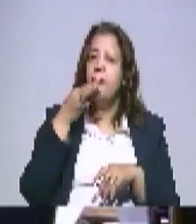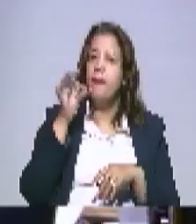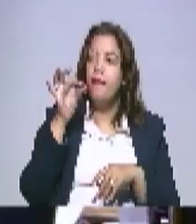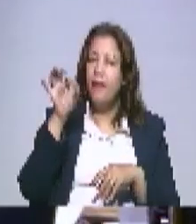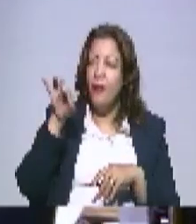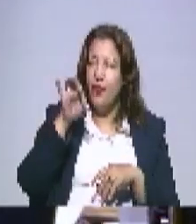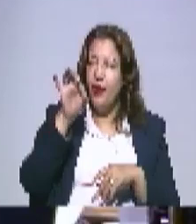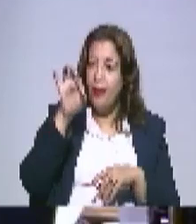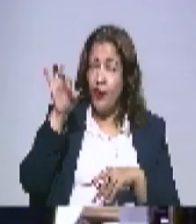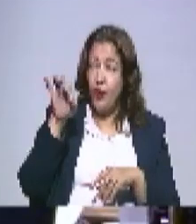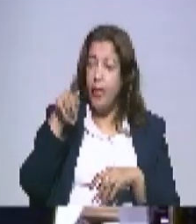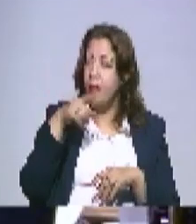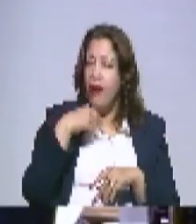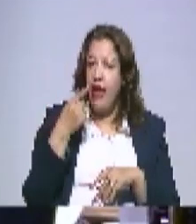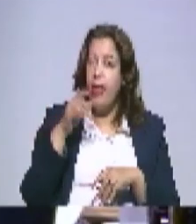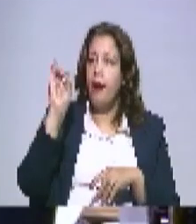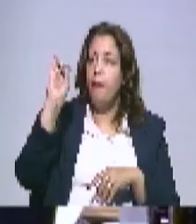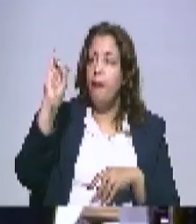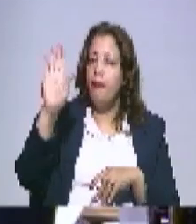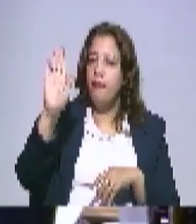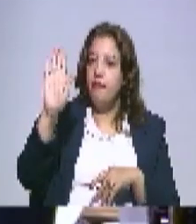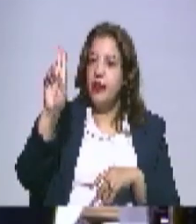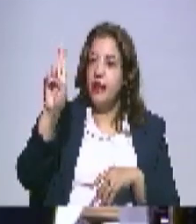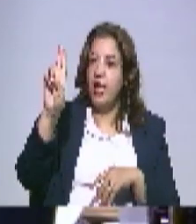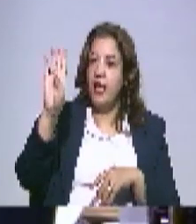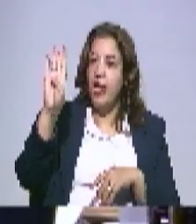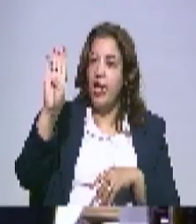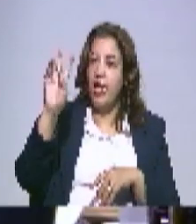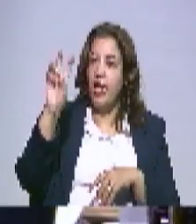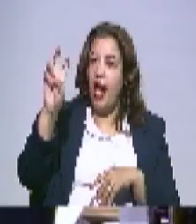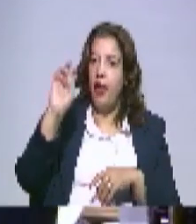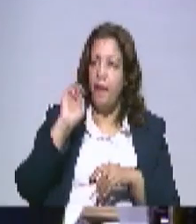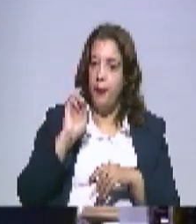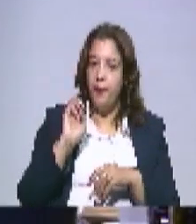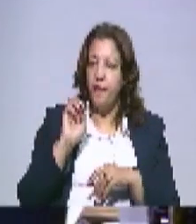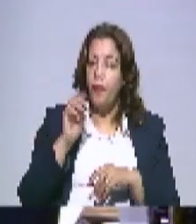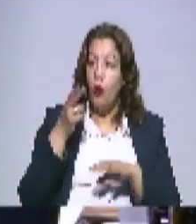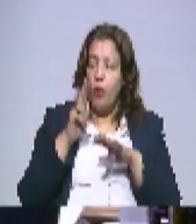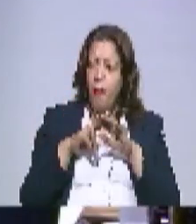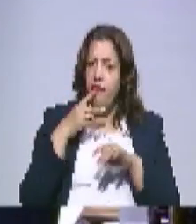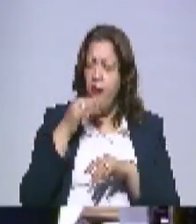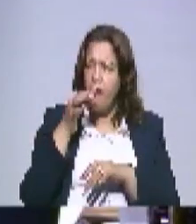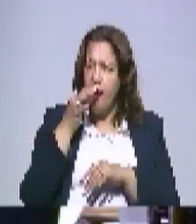كويس. حلو قوي. والفلفل الكتير ده بتاع ايه اللي انا